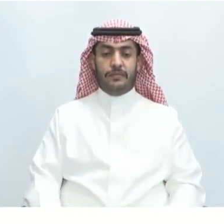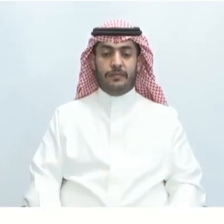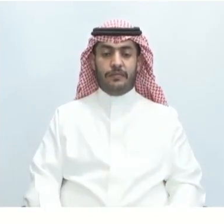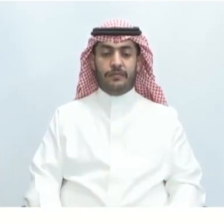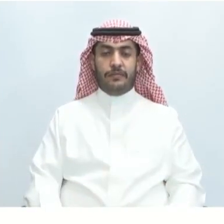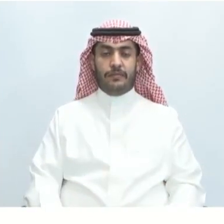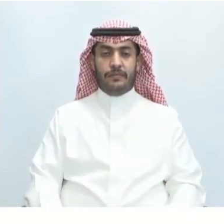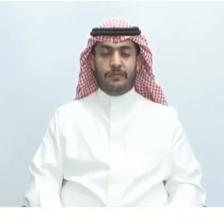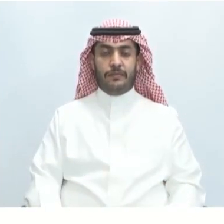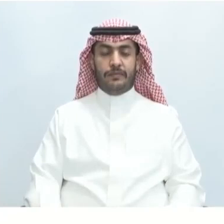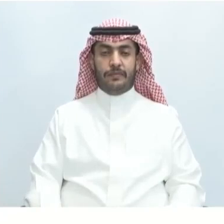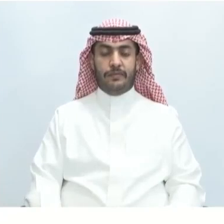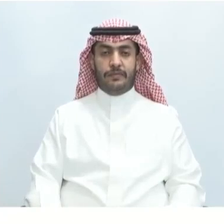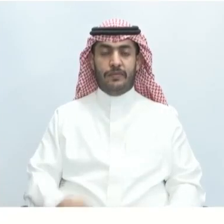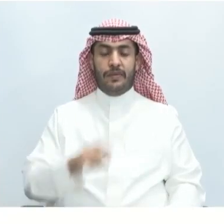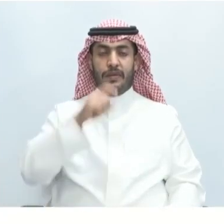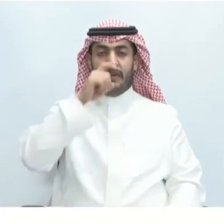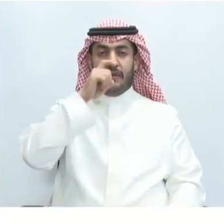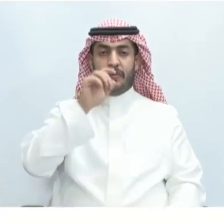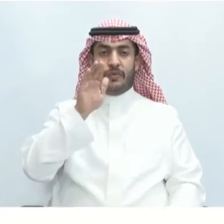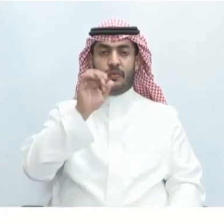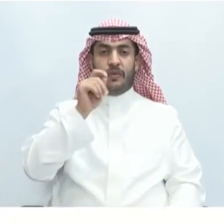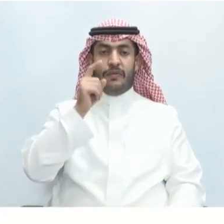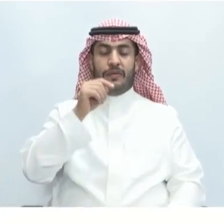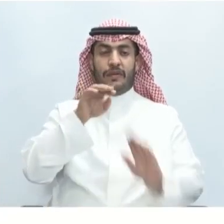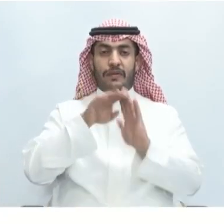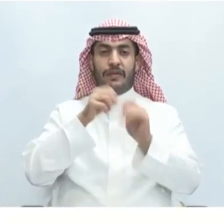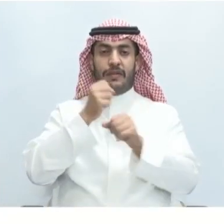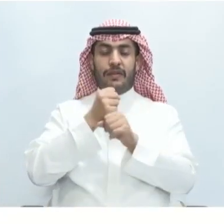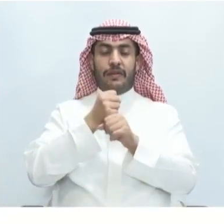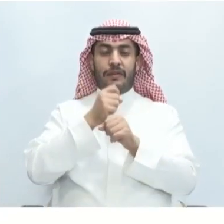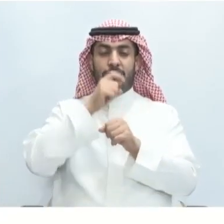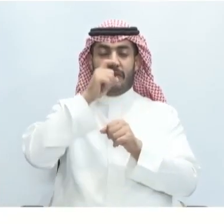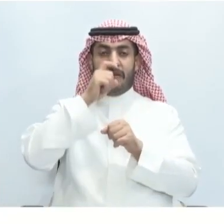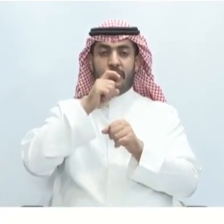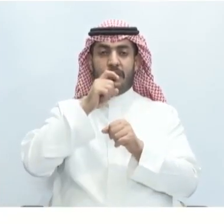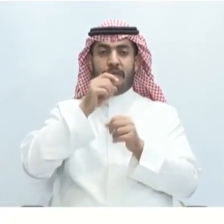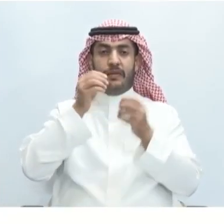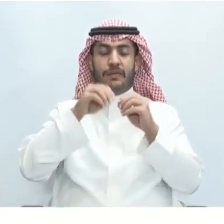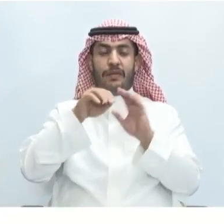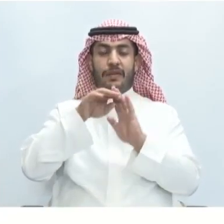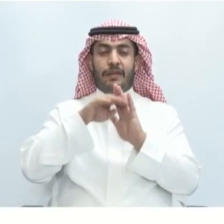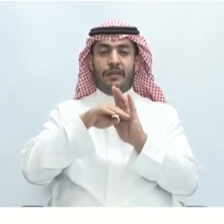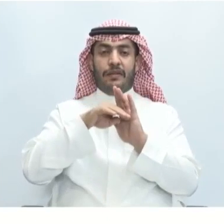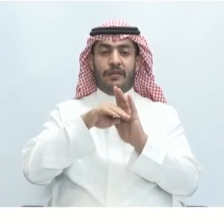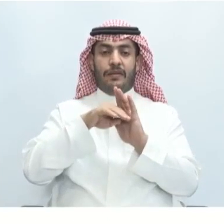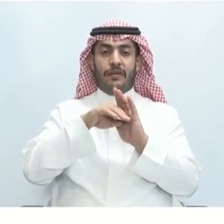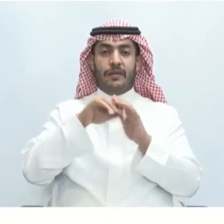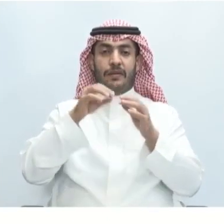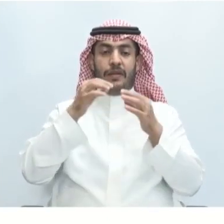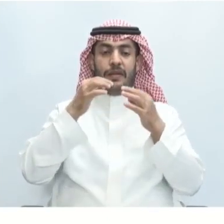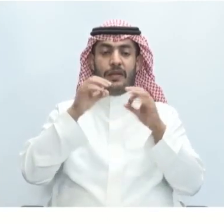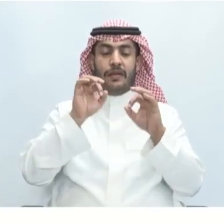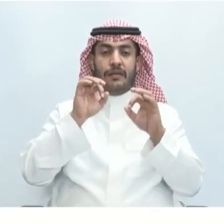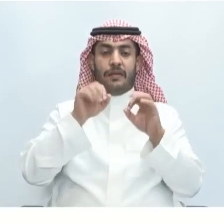نحن ذكرنا لابد ريادات سولفر انه هياها قبل ان تفعل اذا يجب علينا ان نضع القيود كل هذه